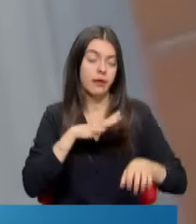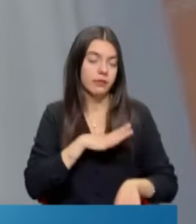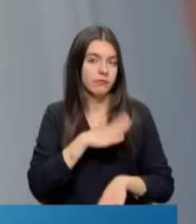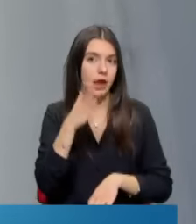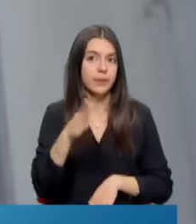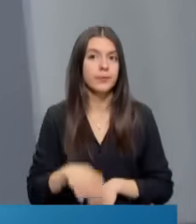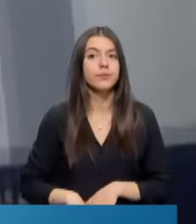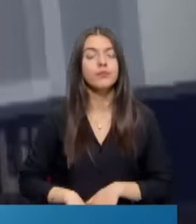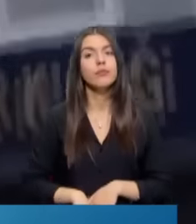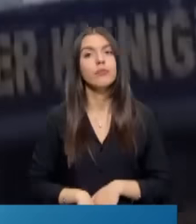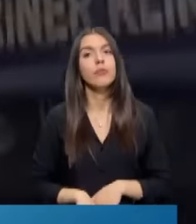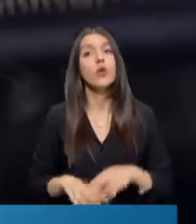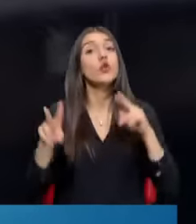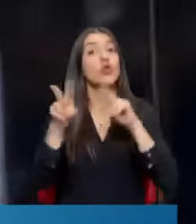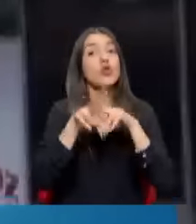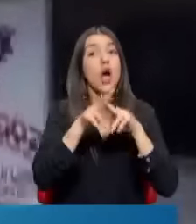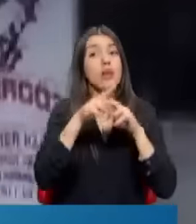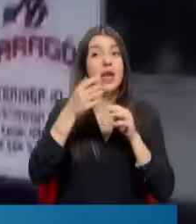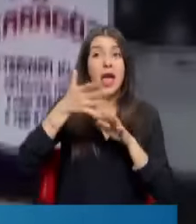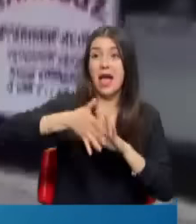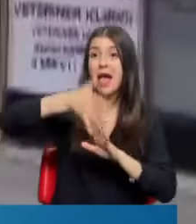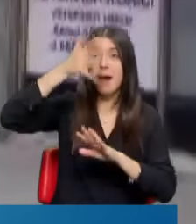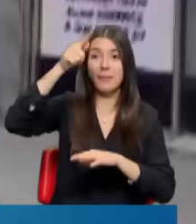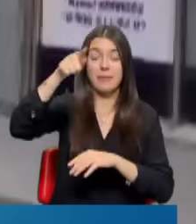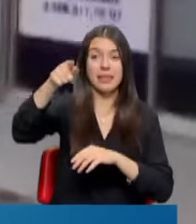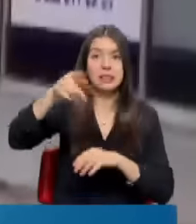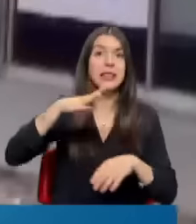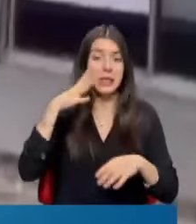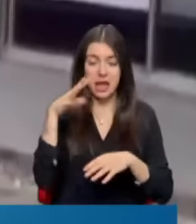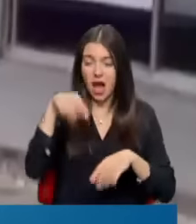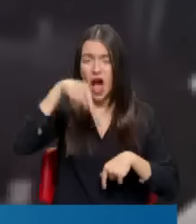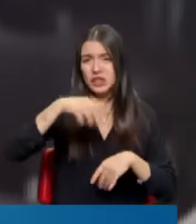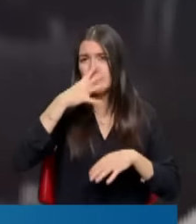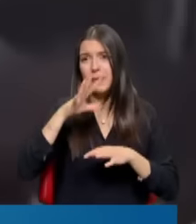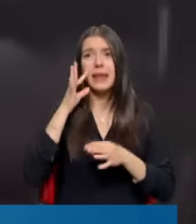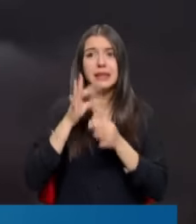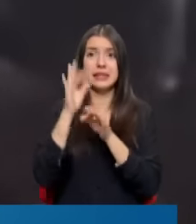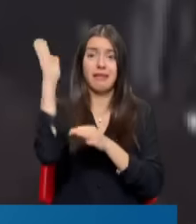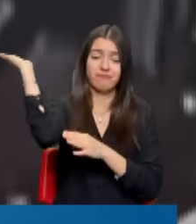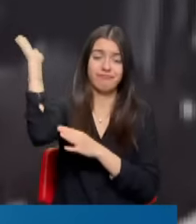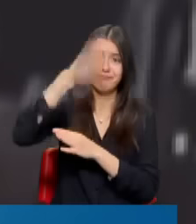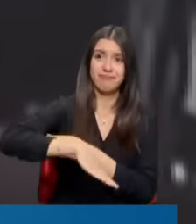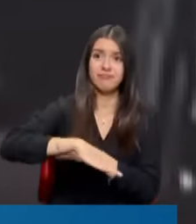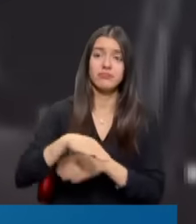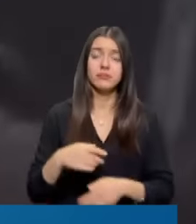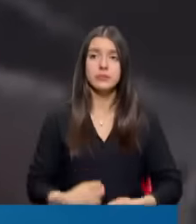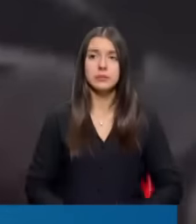Konya'da yerinden sökülen baz istasyonu binanın önünde bekleyenlerin üzerine uçtu.